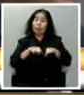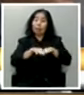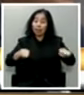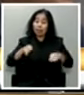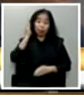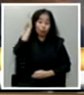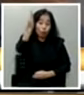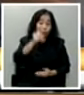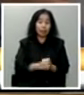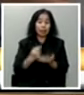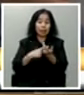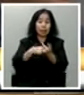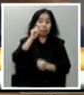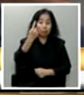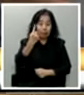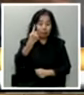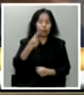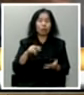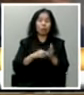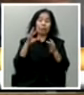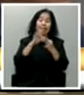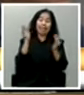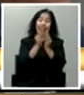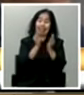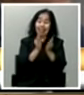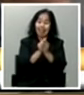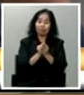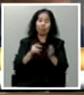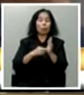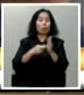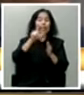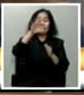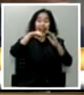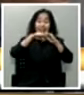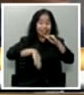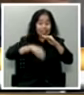ที่เราจะถือมติคะแนนมันจะต้องนับคะแนนใหม่